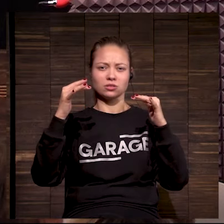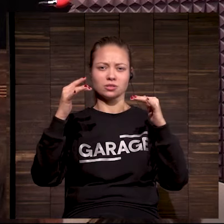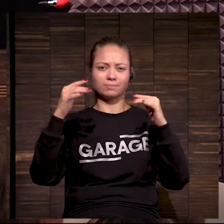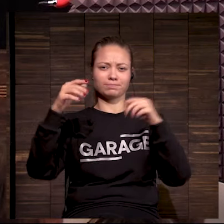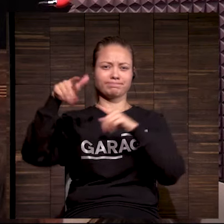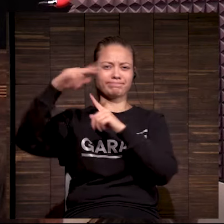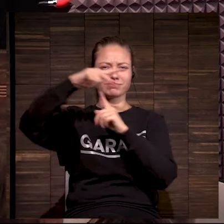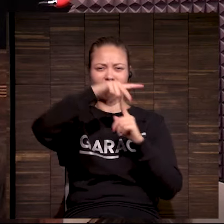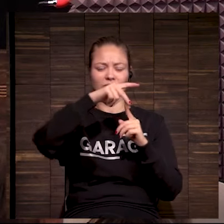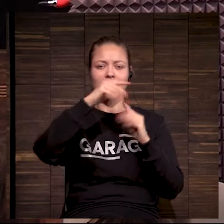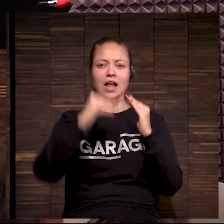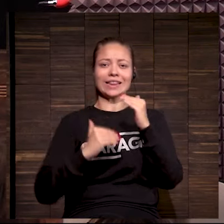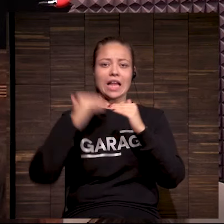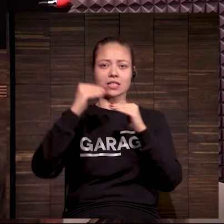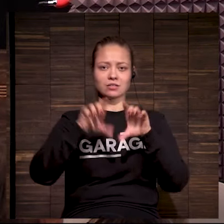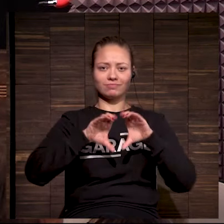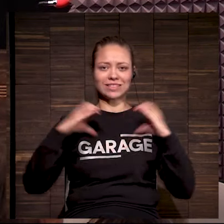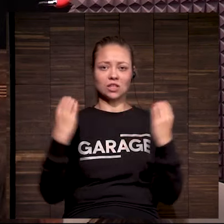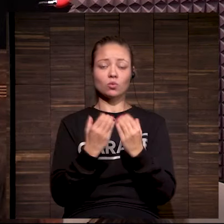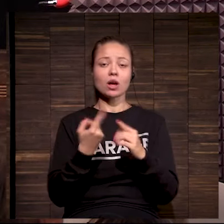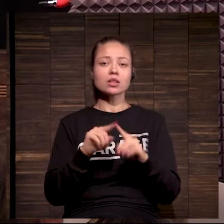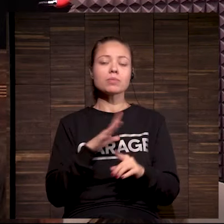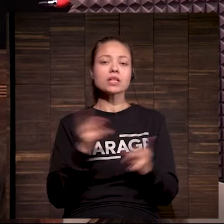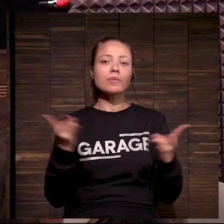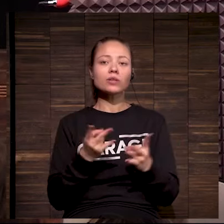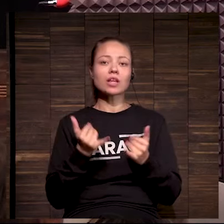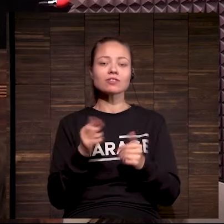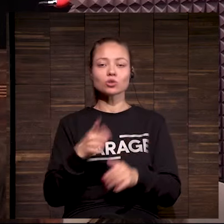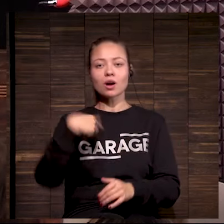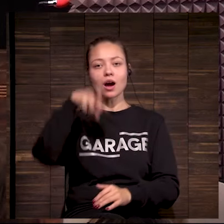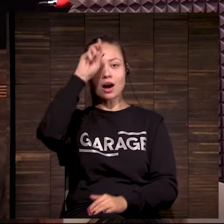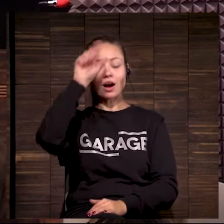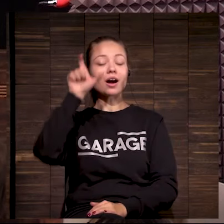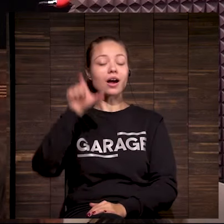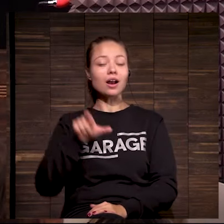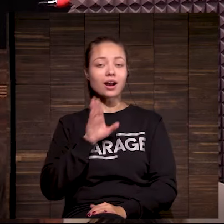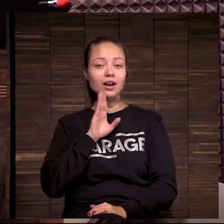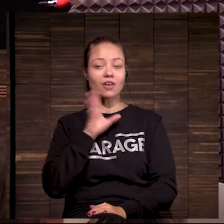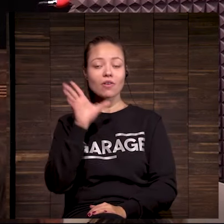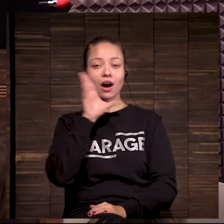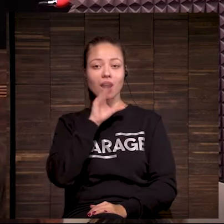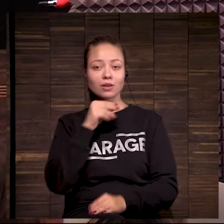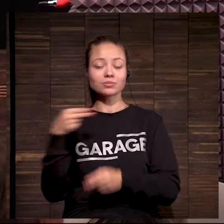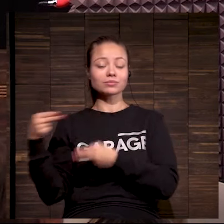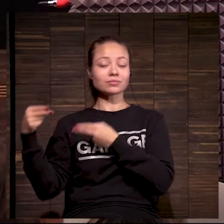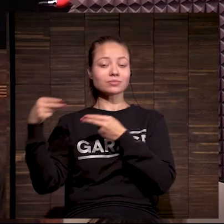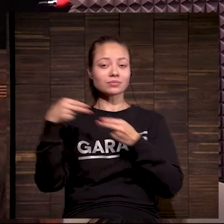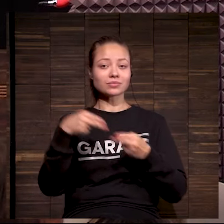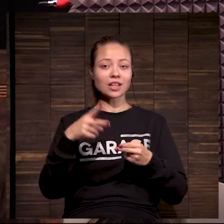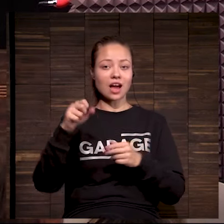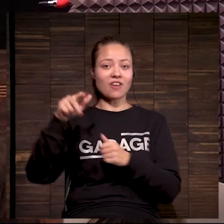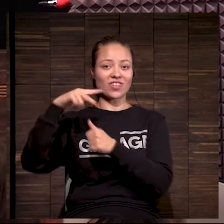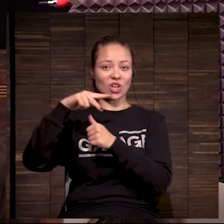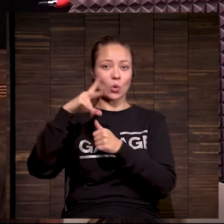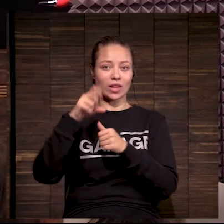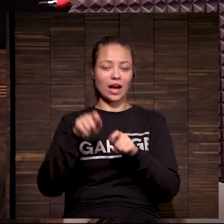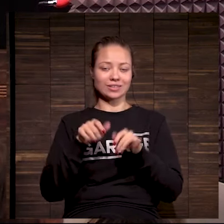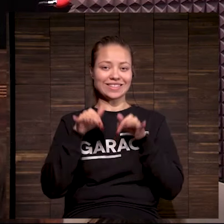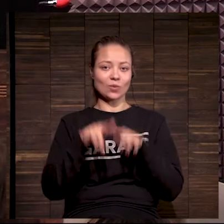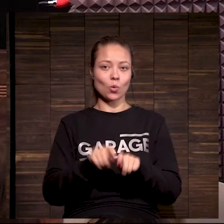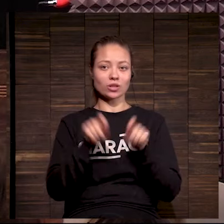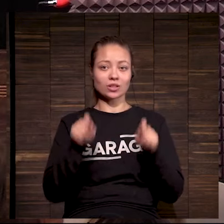стадионов нам это было необходимо для того чтобы королева смогла приехать на вертолете на церемонии открытия если вам